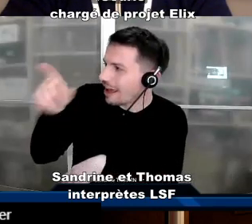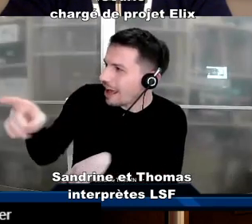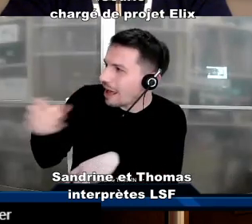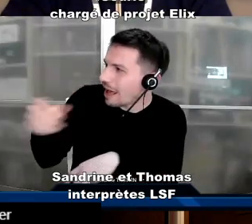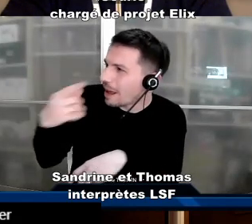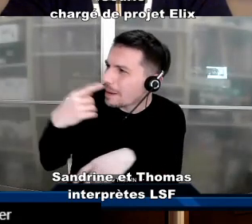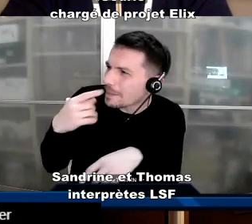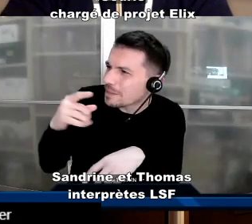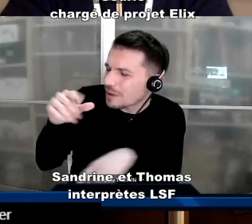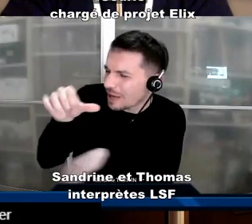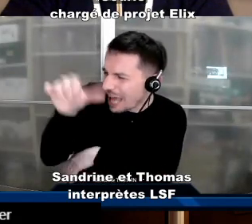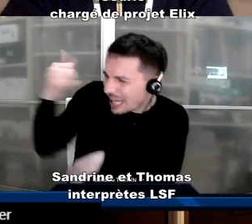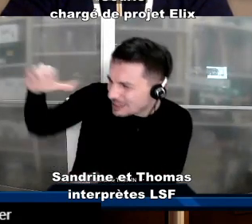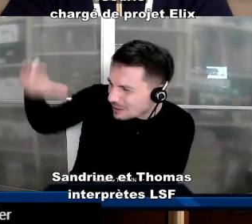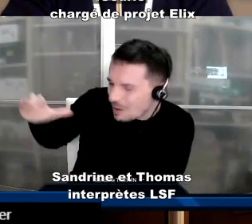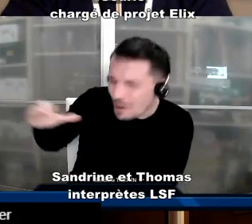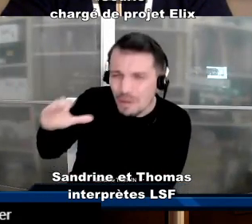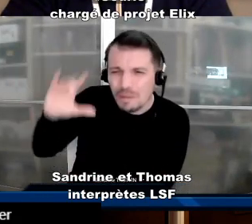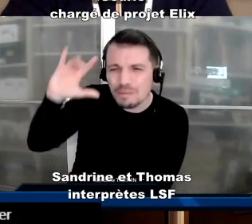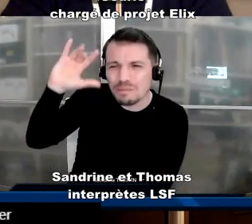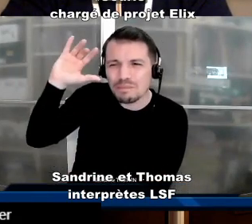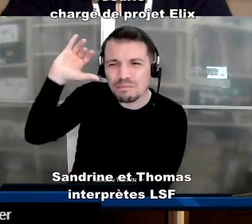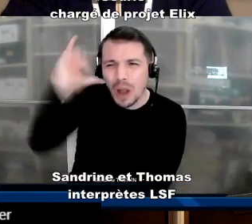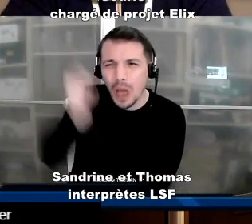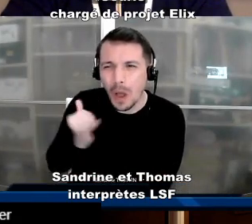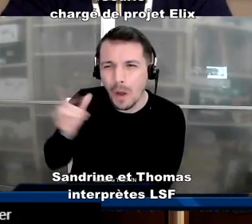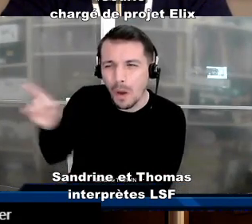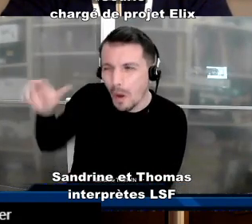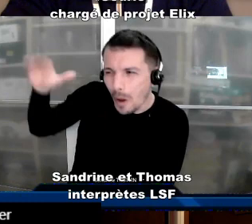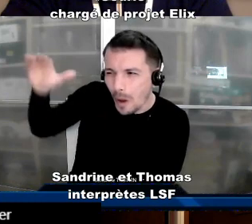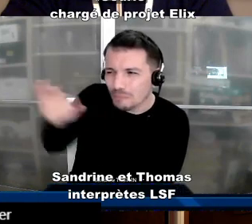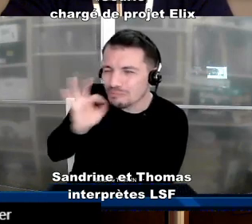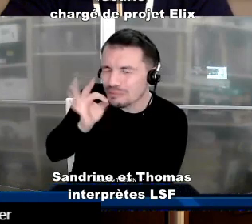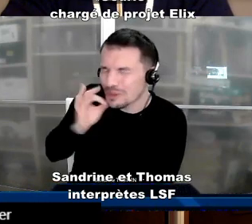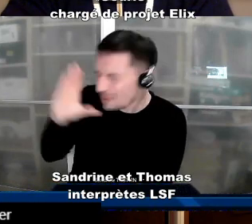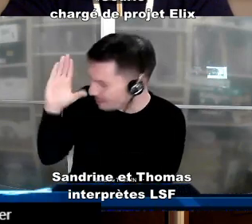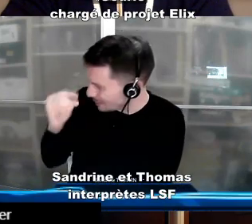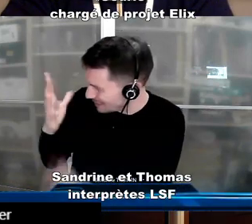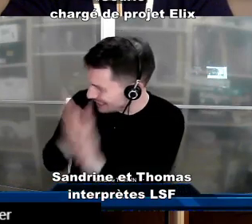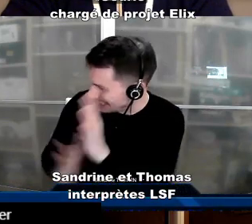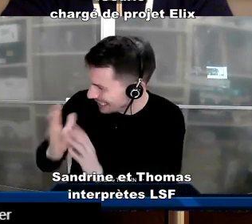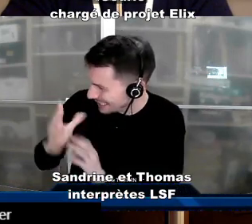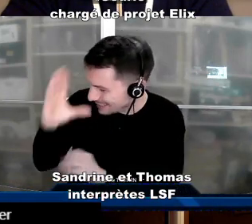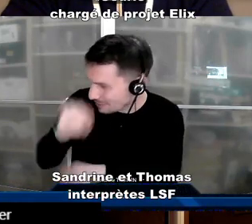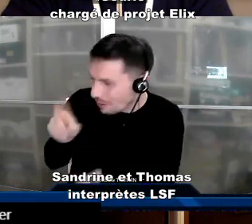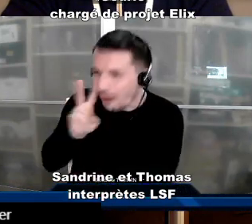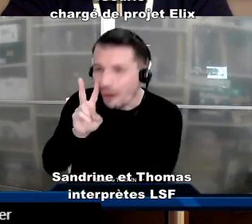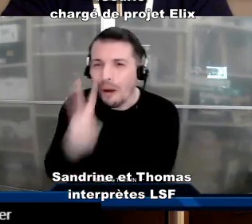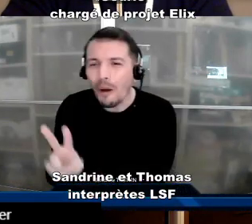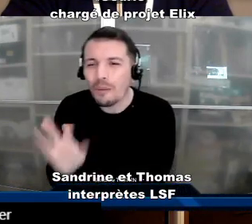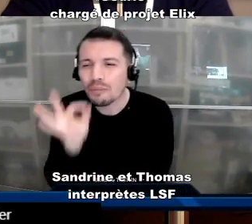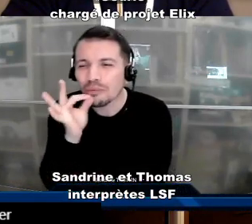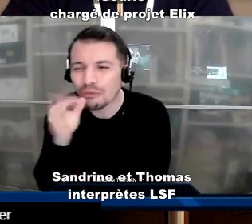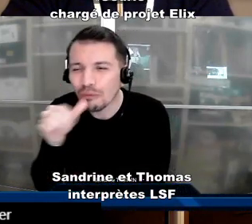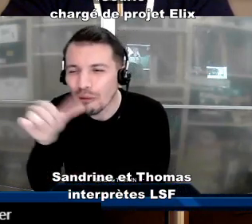un petit garçon tout blond là qui a signé quelques... Ah, je me souviens plus les signes que c'était, mais je suis tombé sur lui. Je me suis dit, c'est tout mignon et